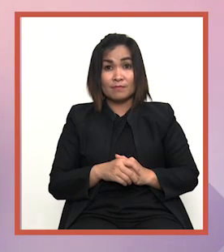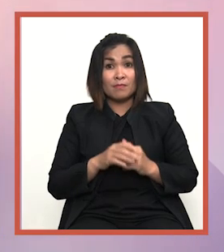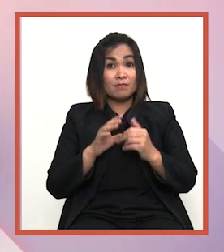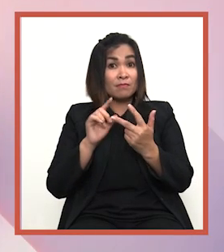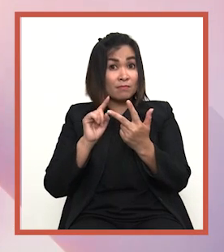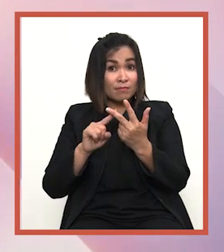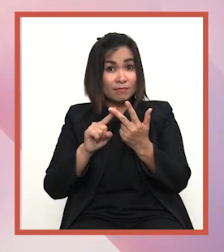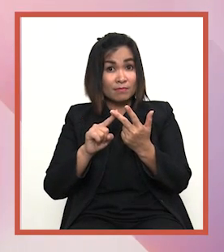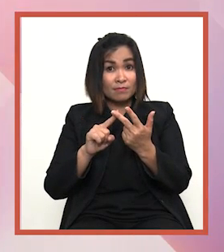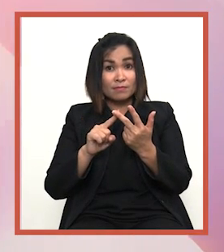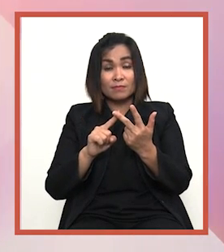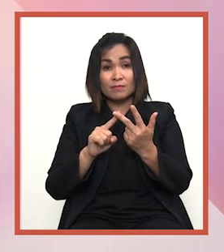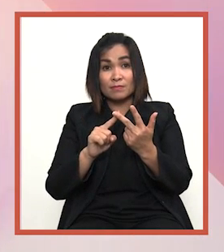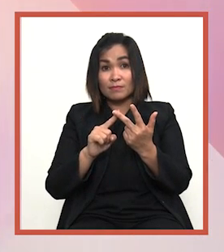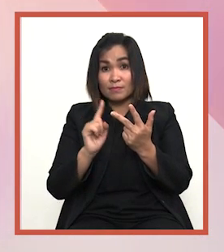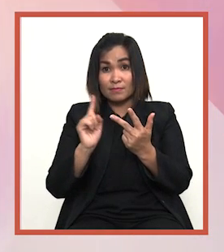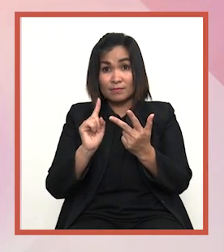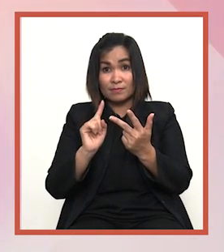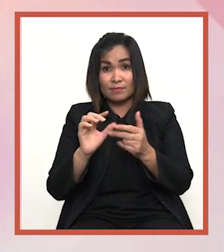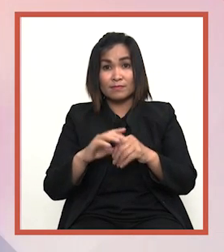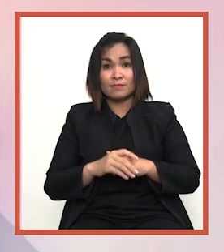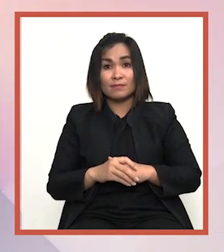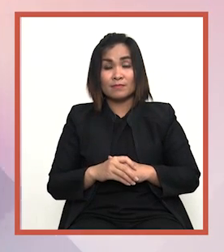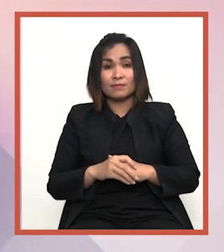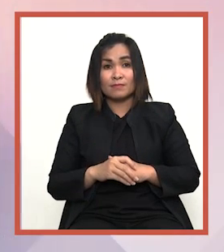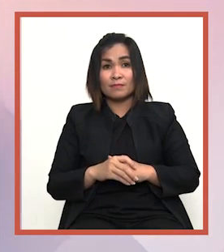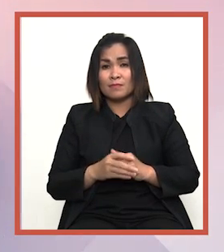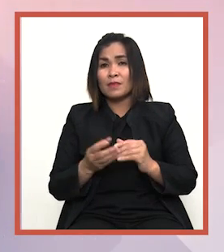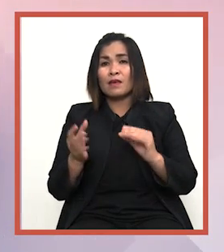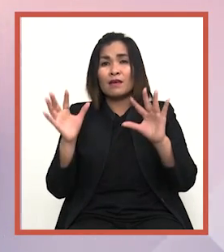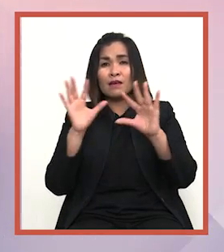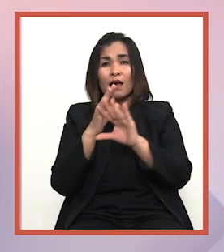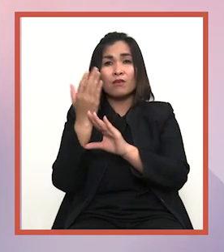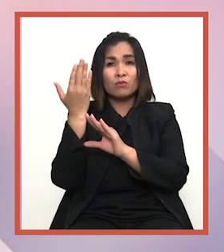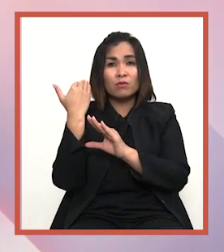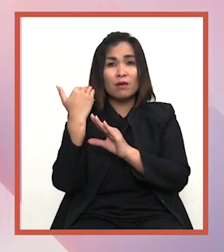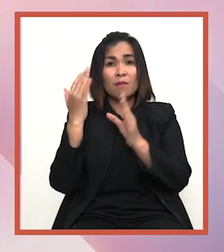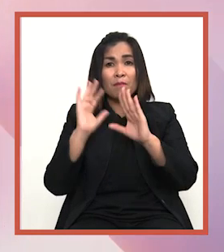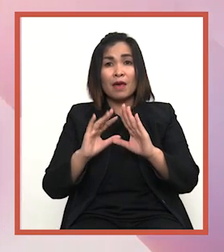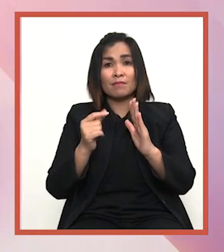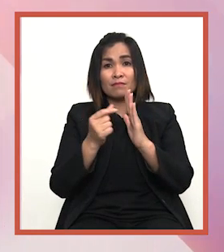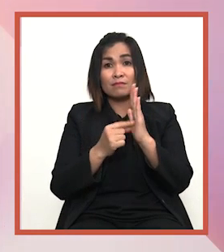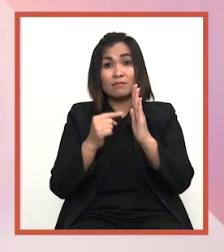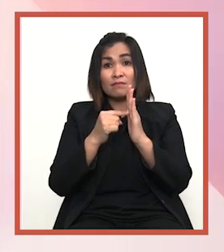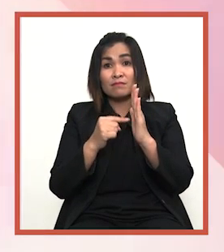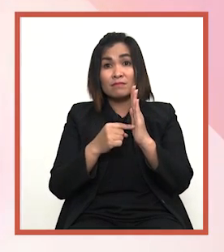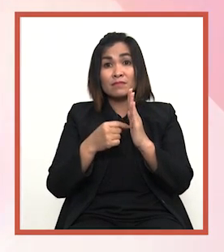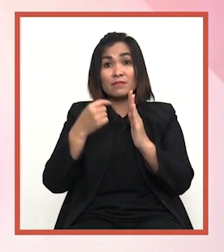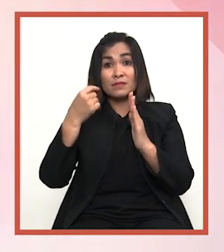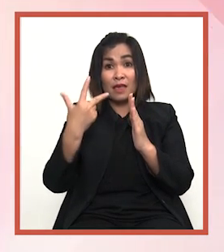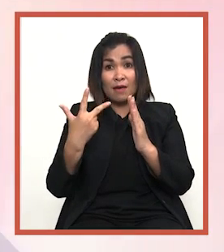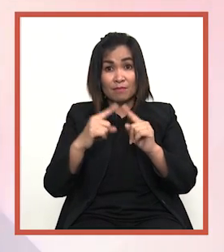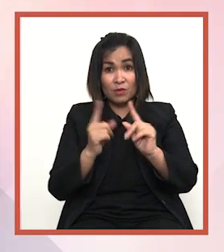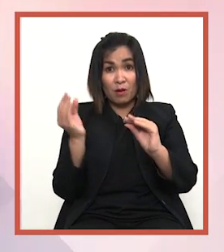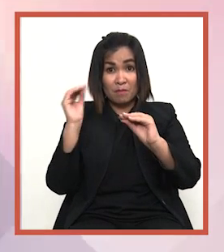แบบงานติดตั้งของสวิตช์3ทางคู่นะครับลักษณะก็จะคล้ายๆกับสวิตช์3ทางนะครับเพียงแต่เพิ่มขีดเข้ามาอีก2